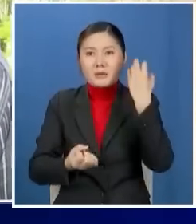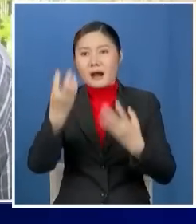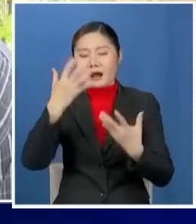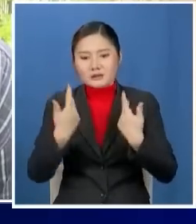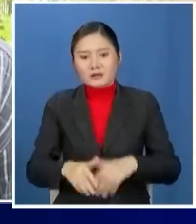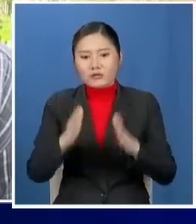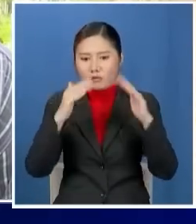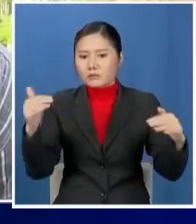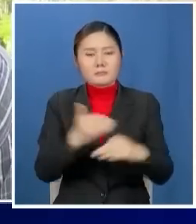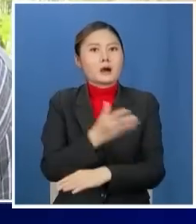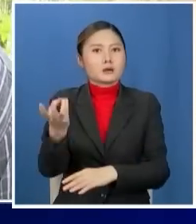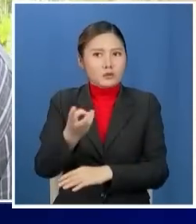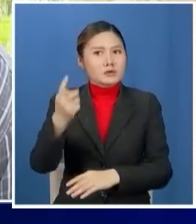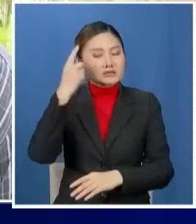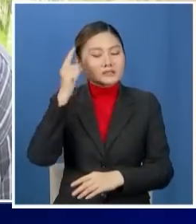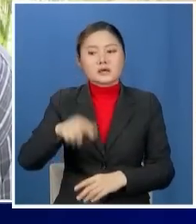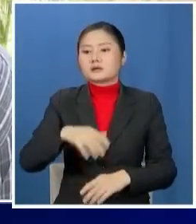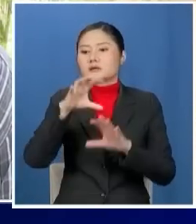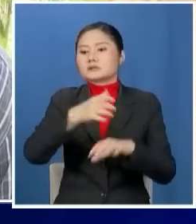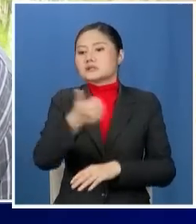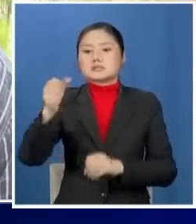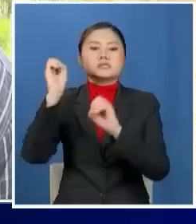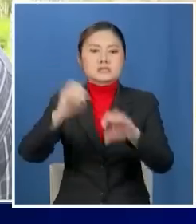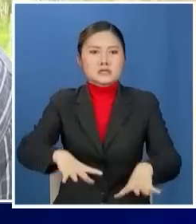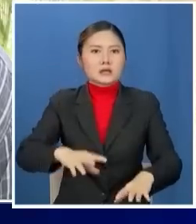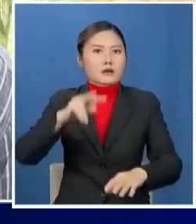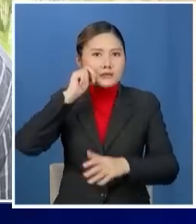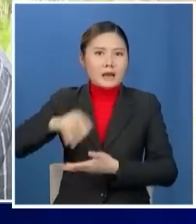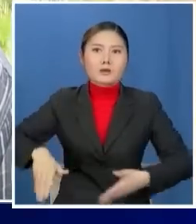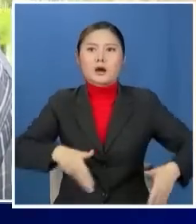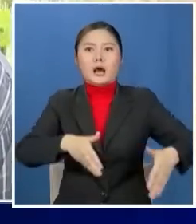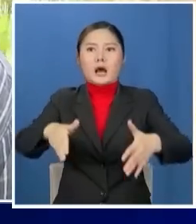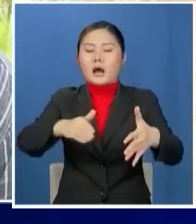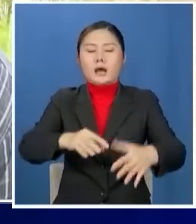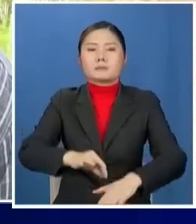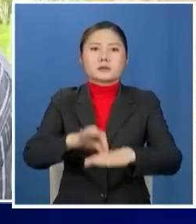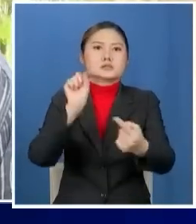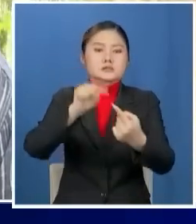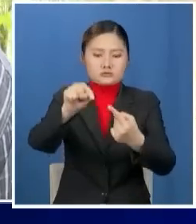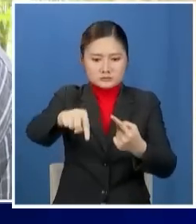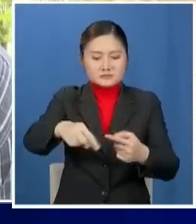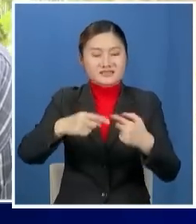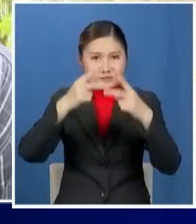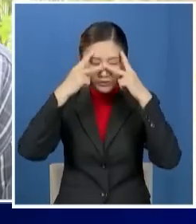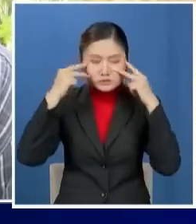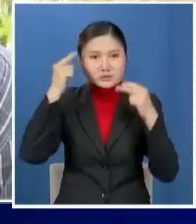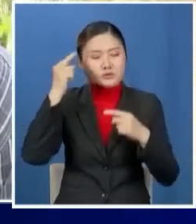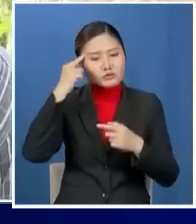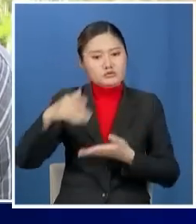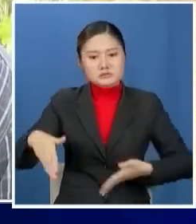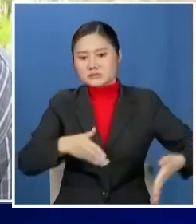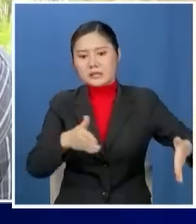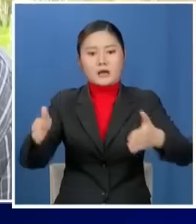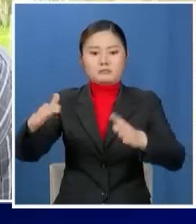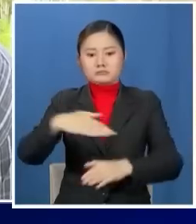าทิ้งก็เป็นไปได้ว่าทิ้งจากที่อื่นแต่ไม่ไกลจากนี้แล้วก็ไหลมาณจุดนี้เชื่อว่าคนร้ายน่าจะรู้เส้นท